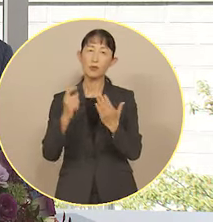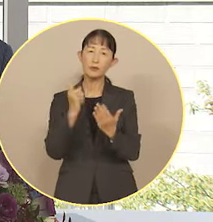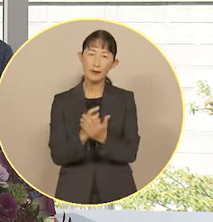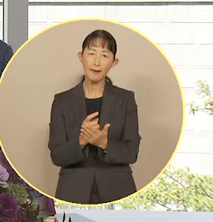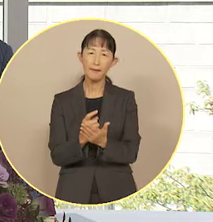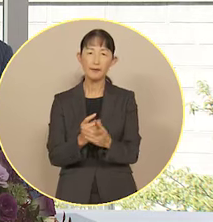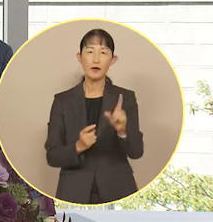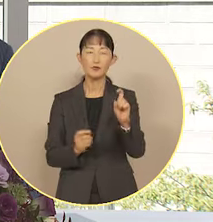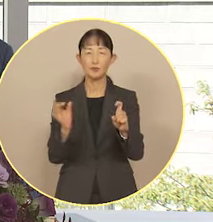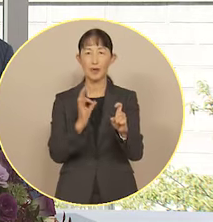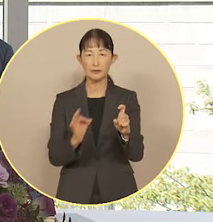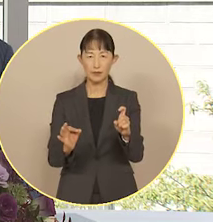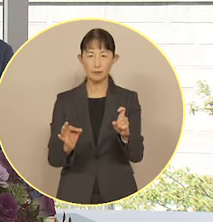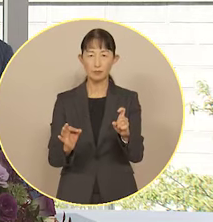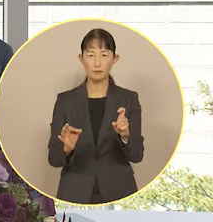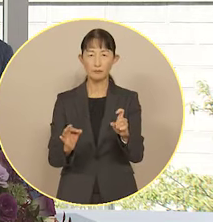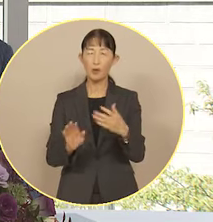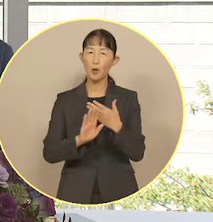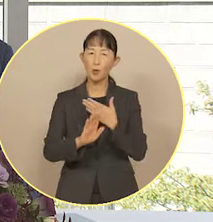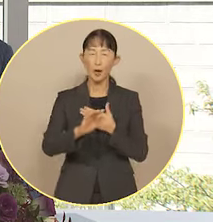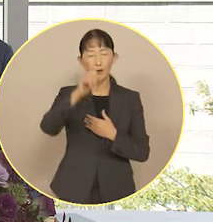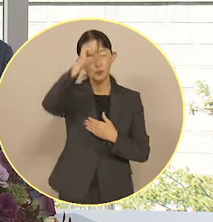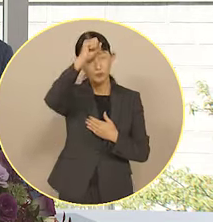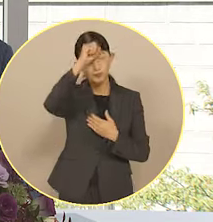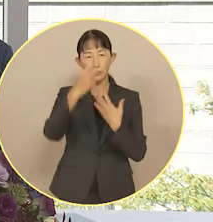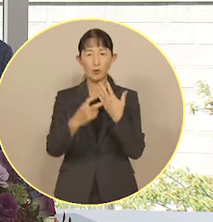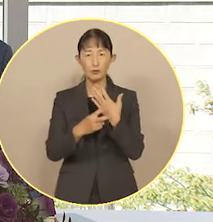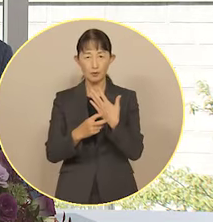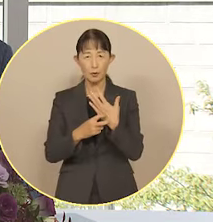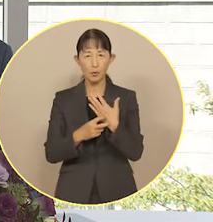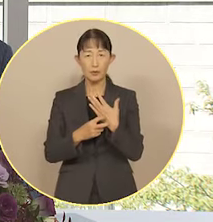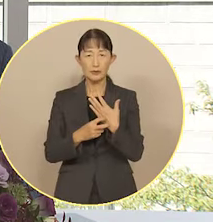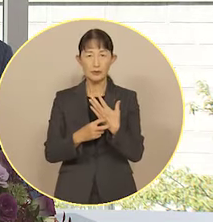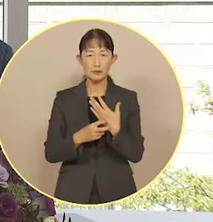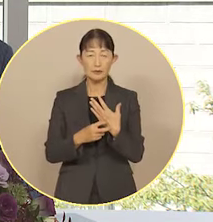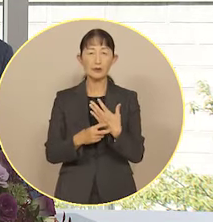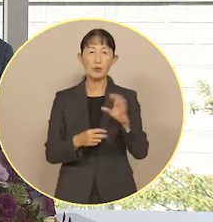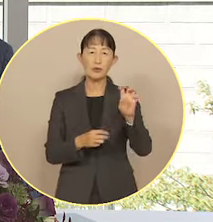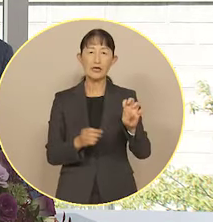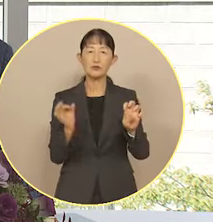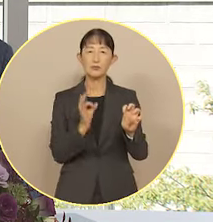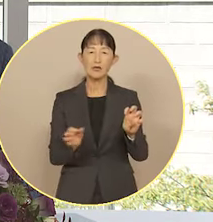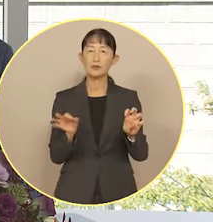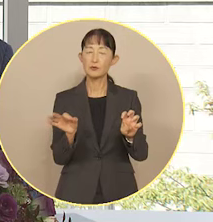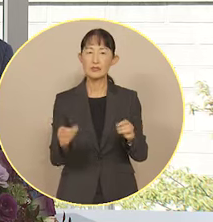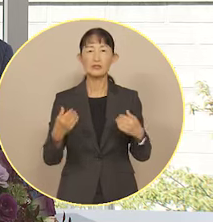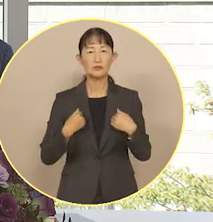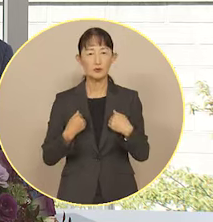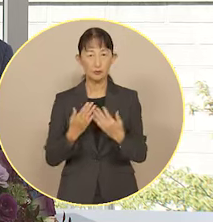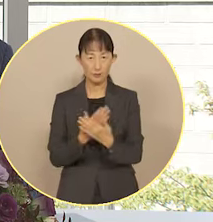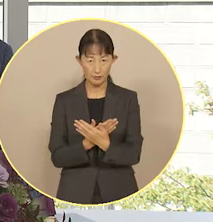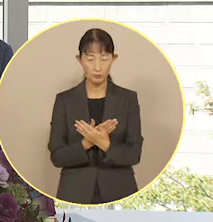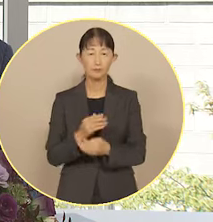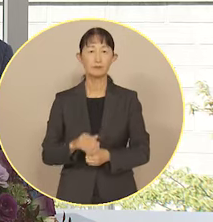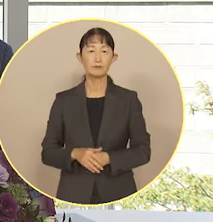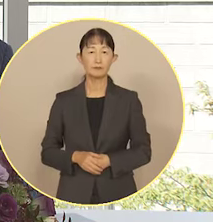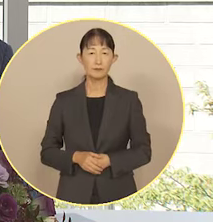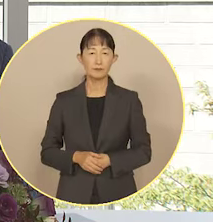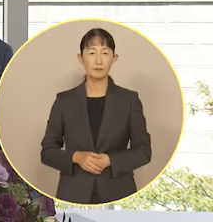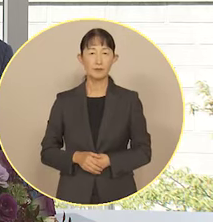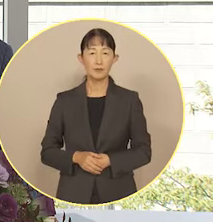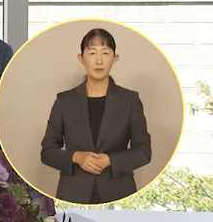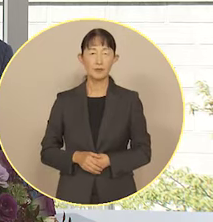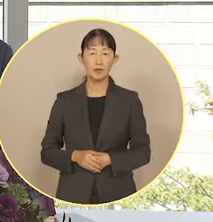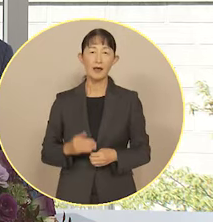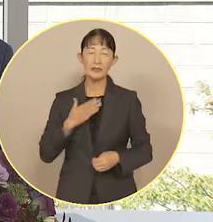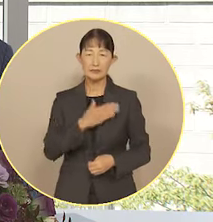となっているのみでありますその他の出平の費は3割負担のままですこれに対し身体地精神